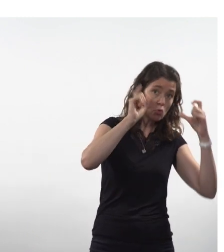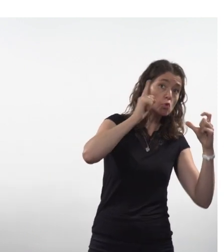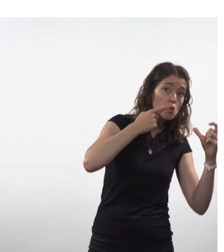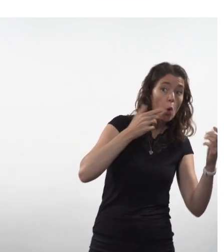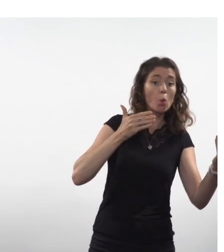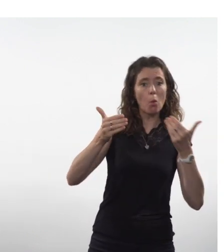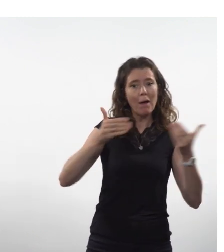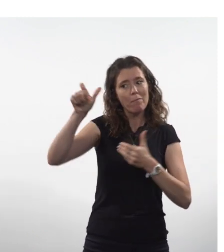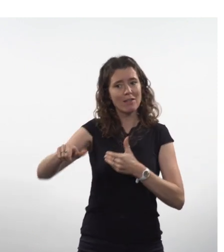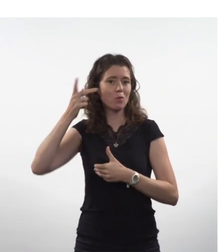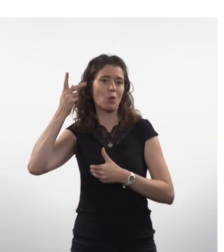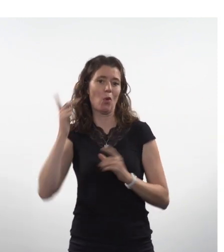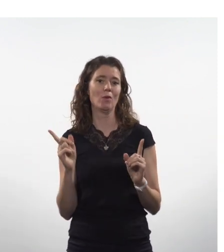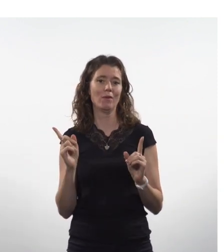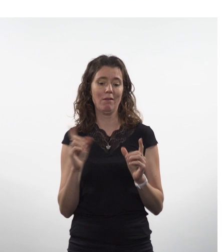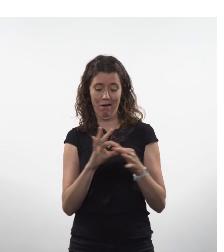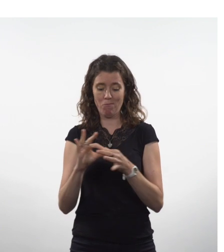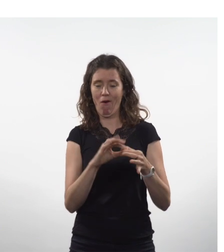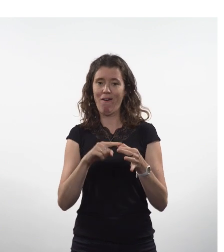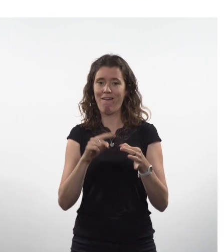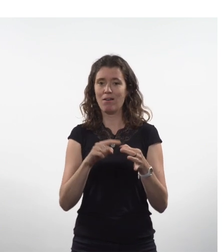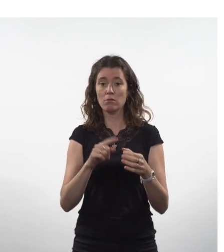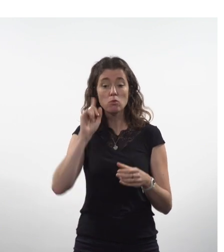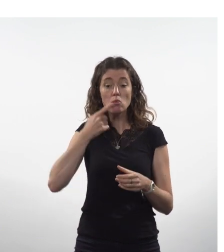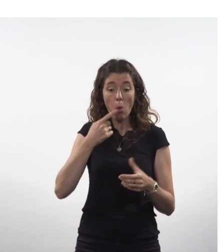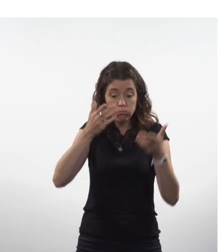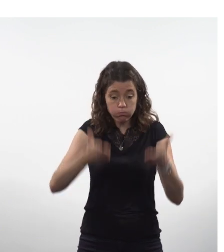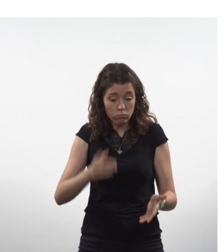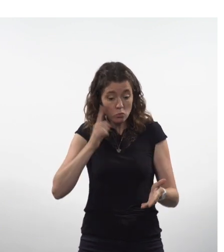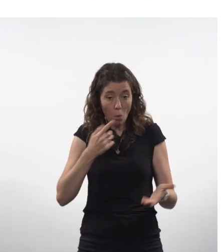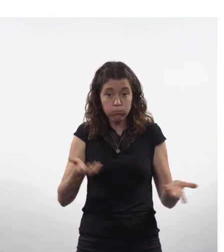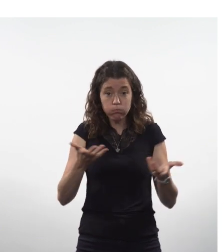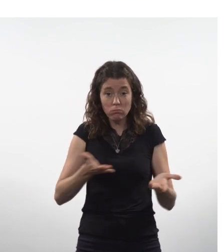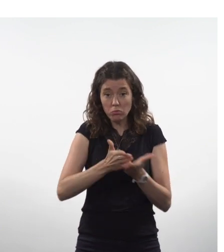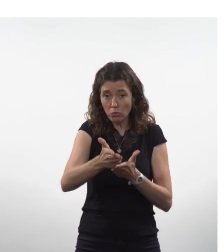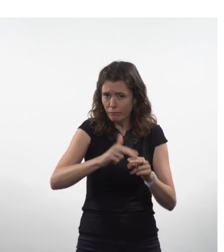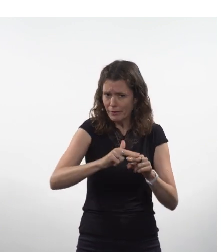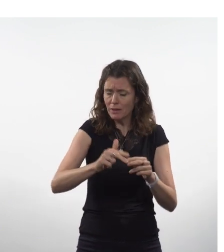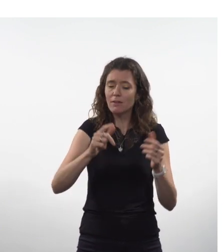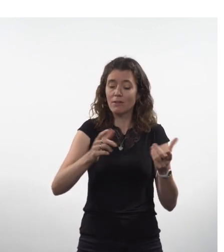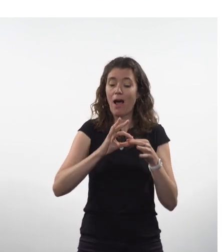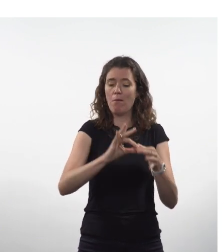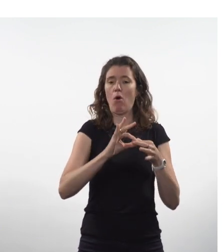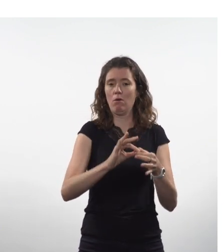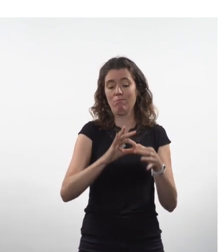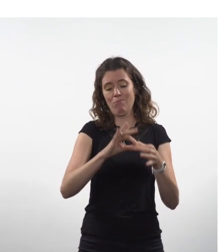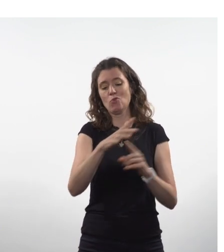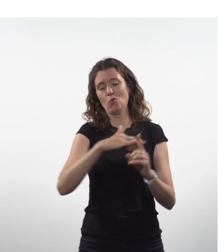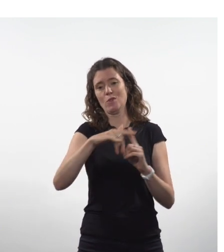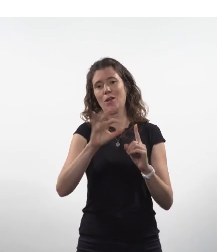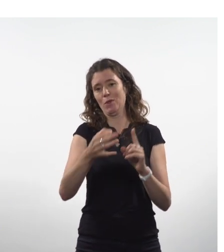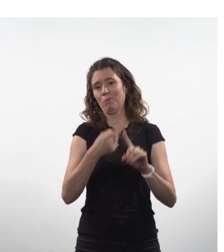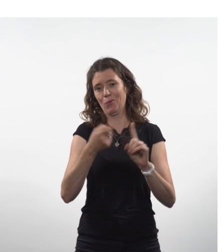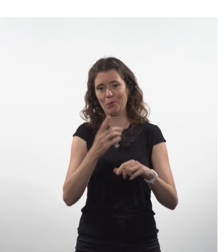par rapport aux entendants. Et la surdité, être sourd, ça veut rien dire en soi, c'est vraiment un rapport et avant tout un rapport social.